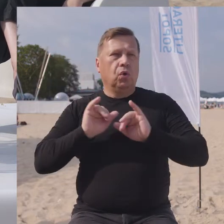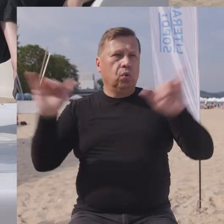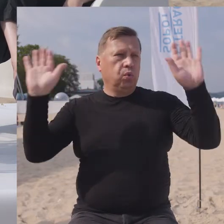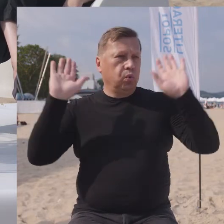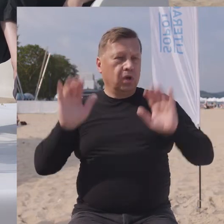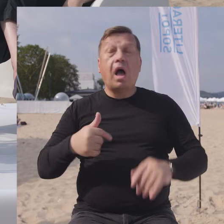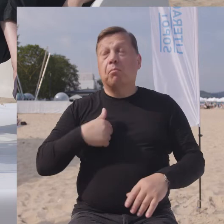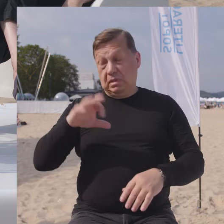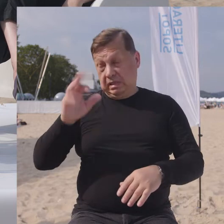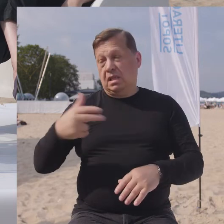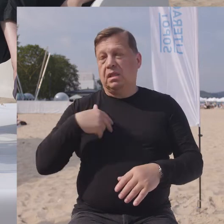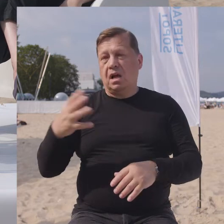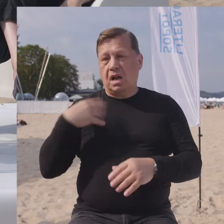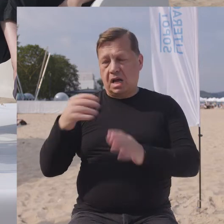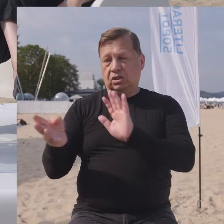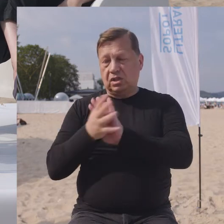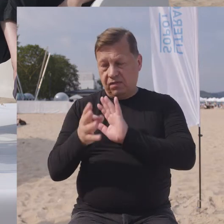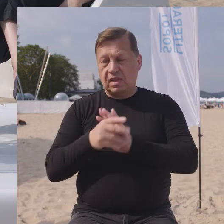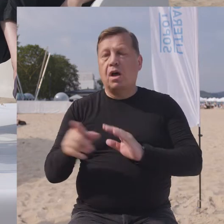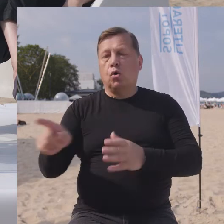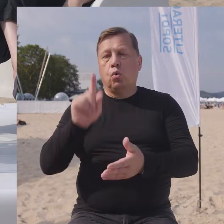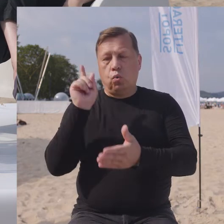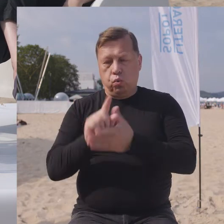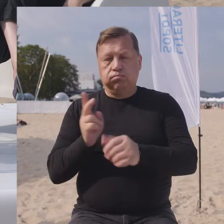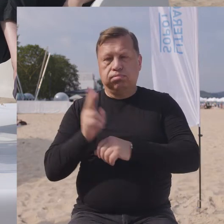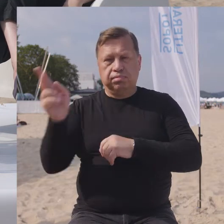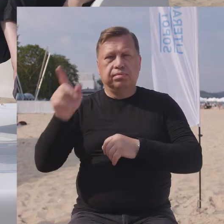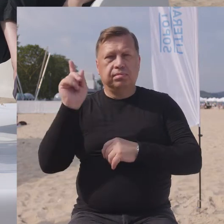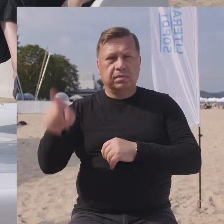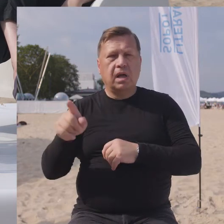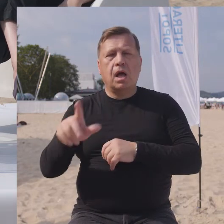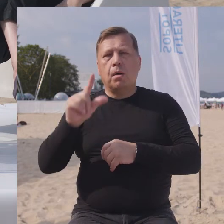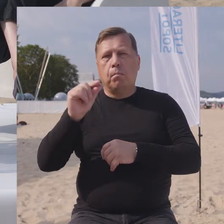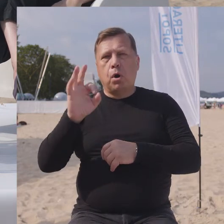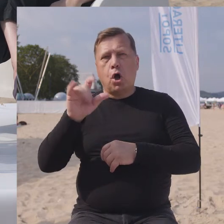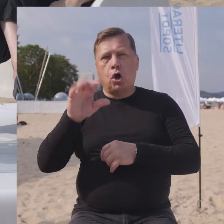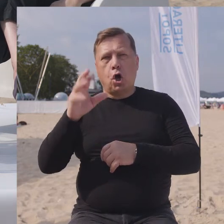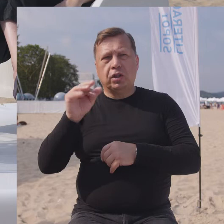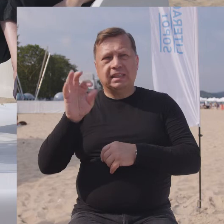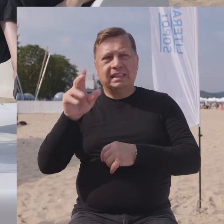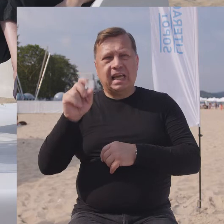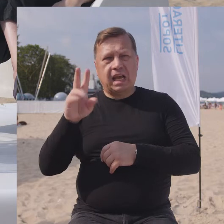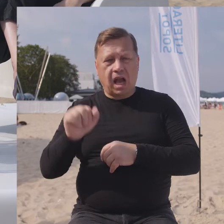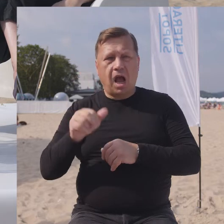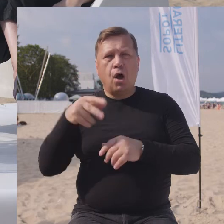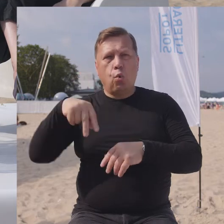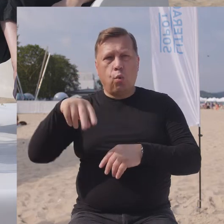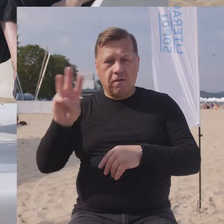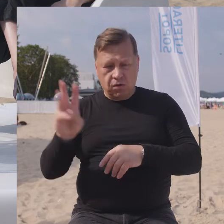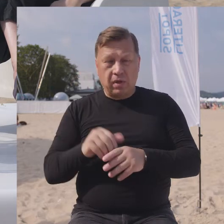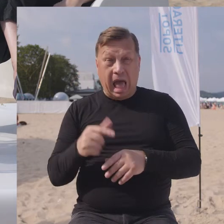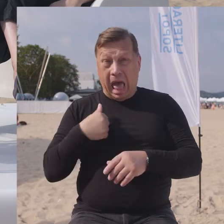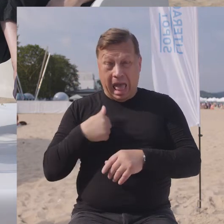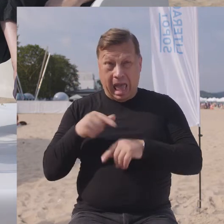właśnie zdał na Wydział Polonistyki Uniwersytetu Warszawskiego. Nie mam z tym nic wspólnego, wręcz